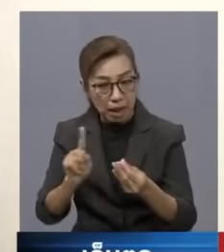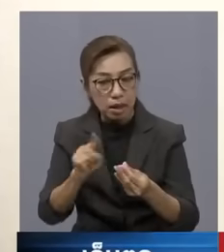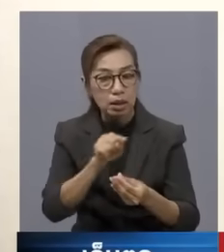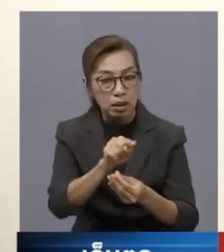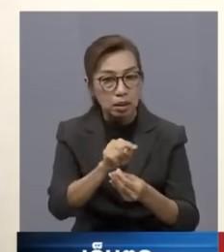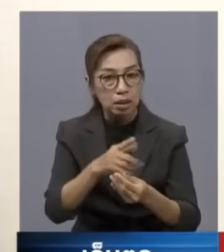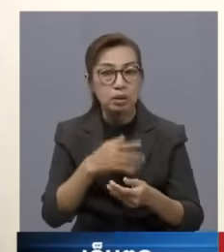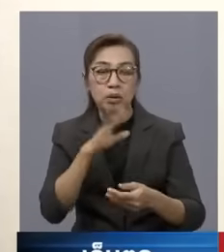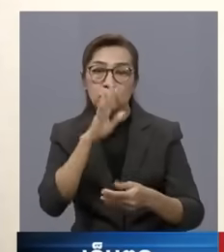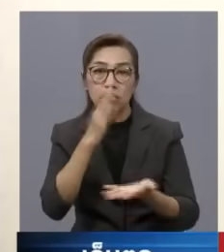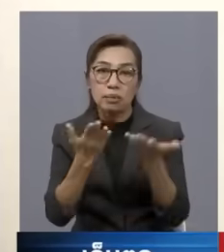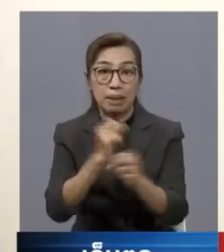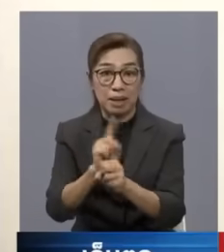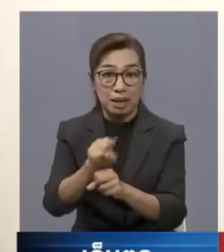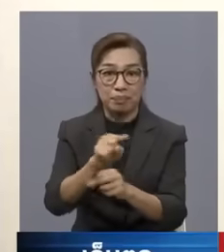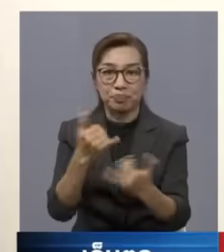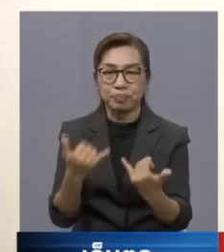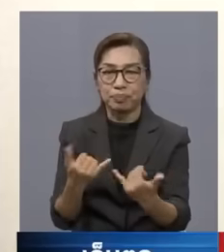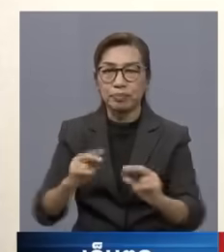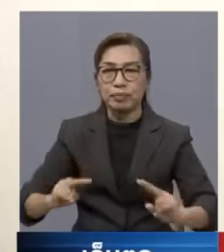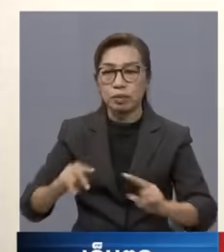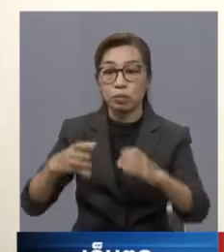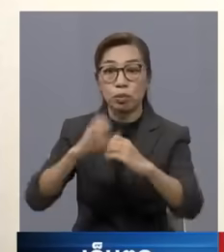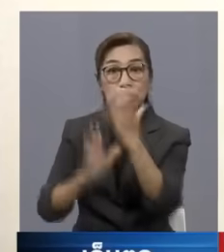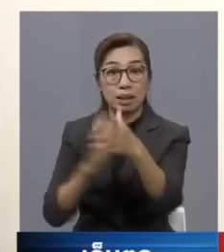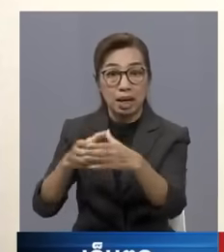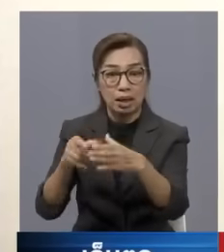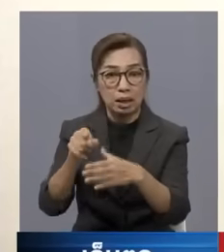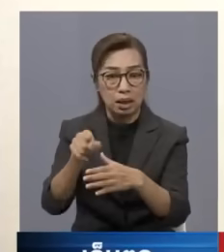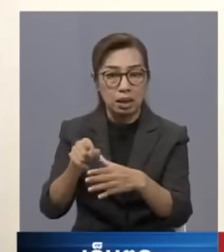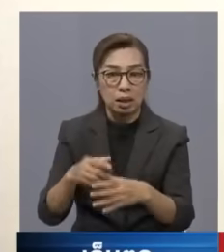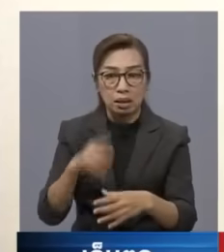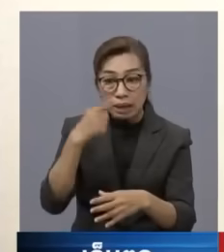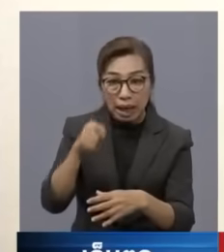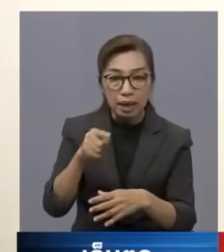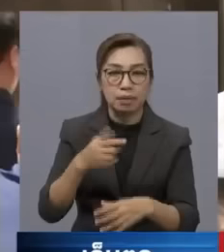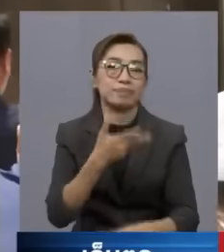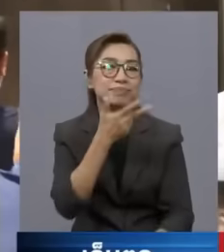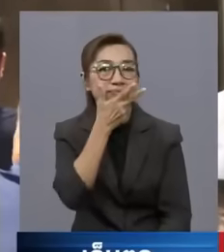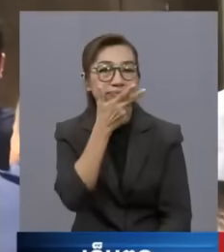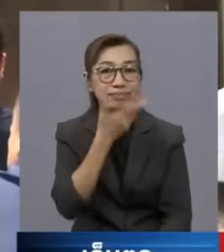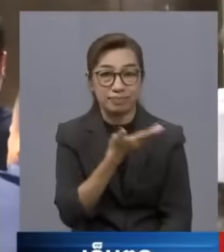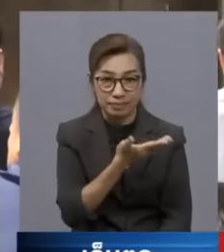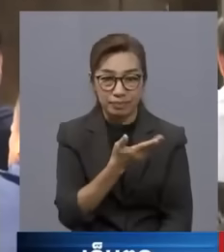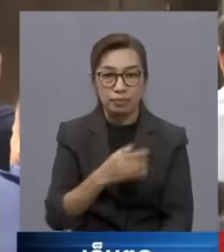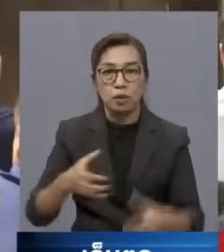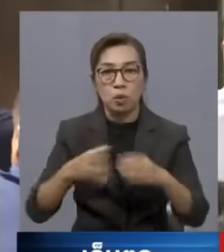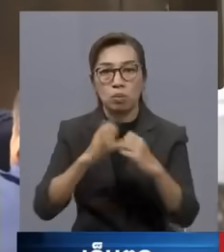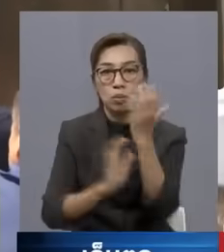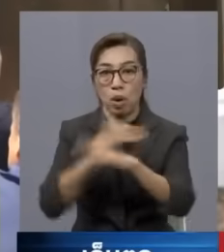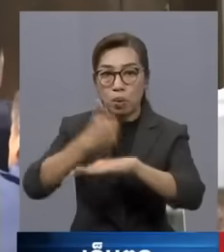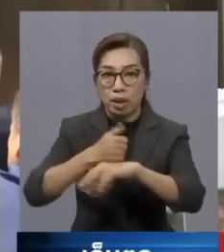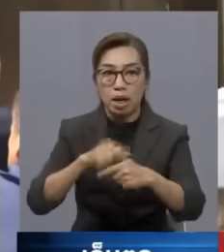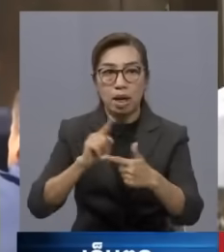เปลี่ยนจากกระทรวงใดคืนมาแคนดิเดตรัฐมนตรีของภูมิใจไทยเราคุ้นหน้าคุ้นตากันดีคุณอนุทินชาญวีรกูลหัวหน้าพรรค